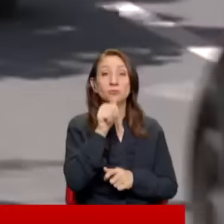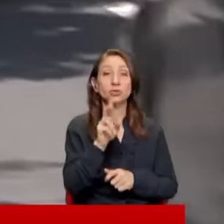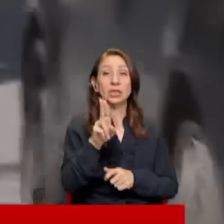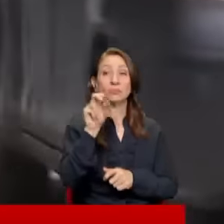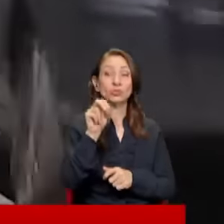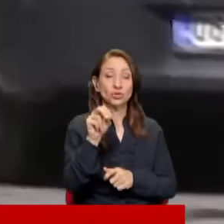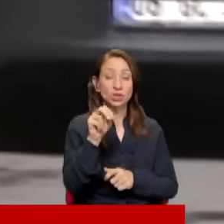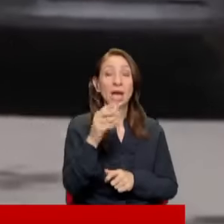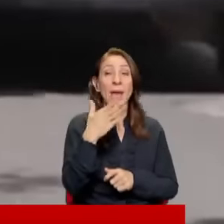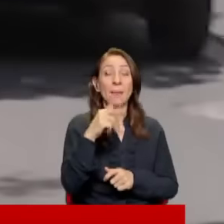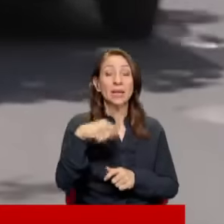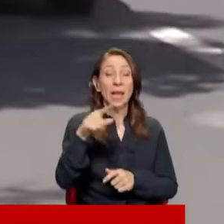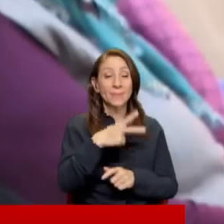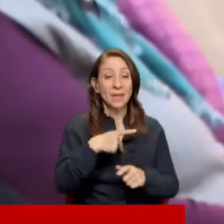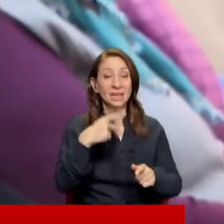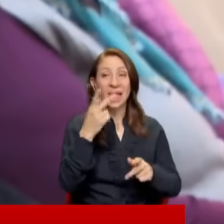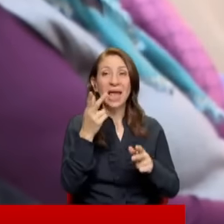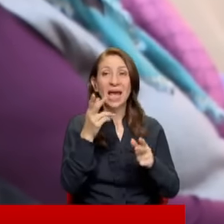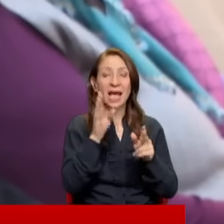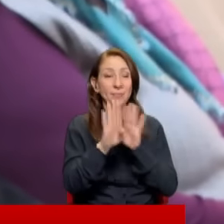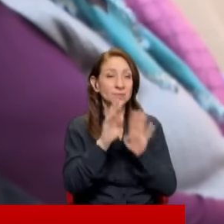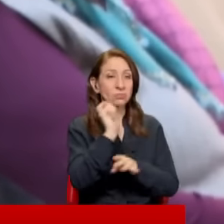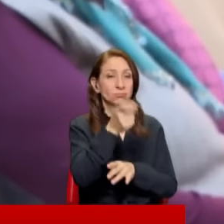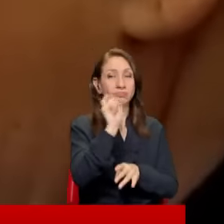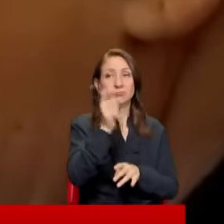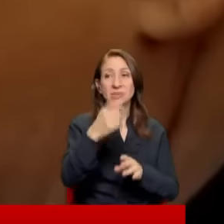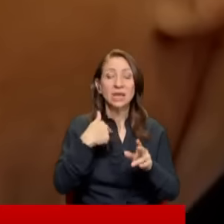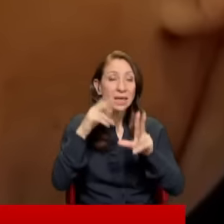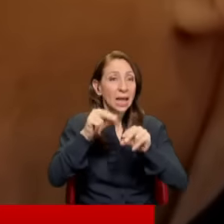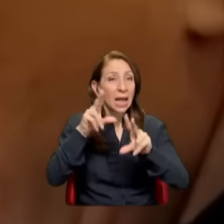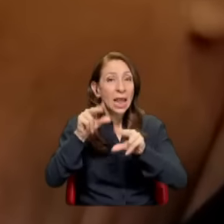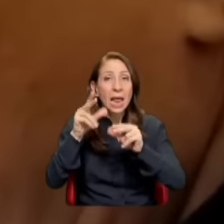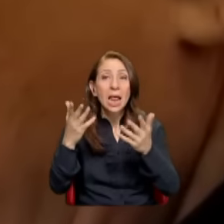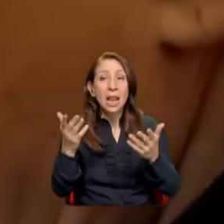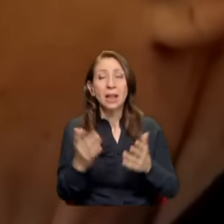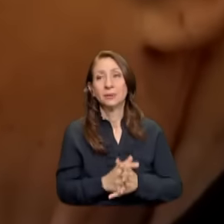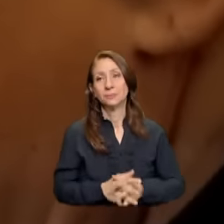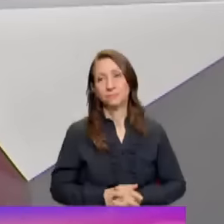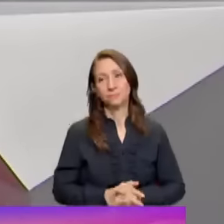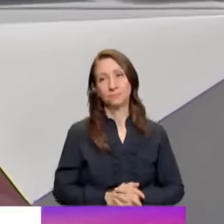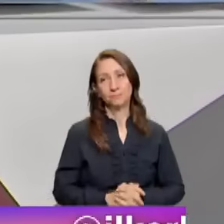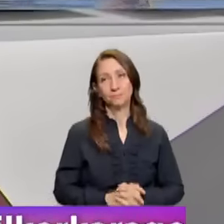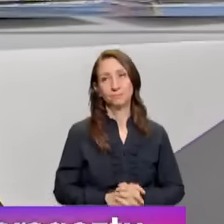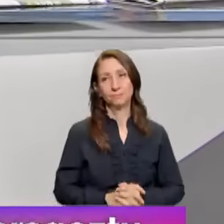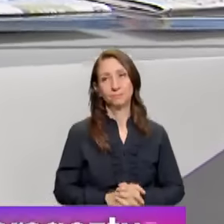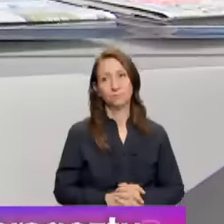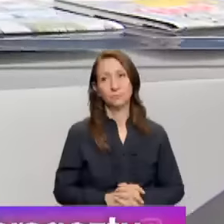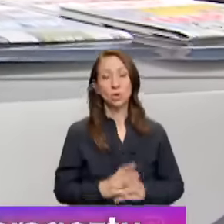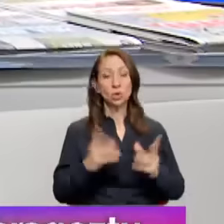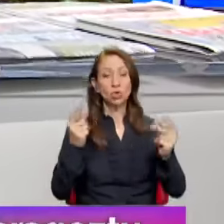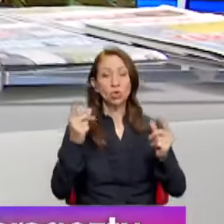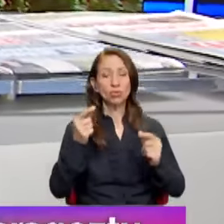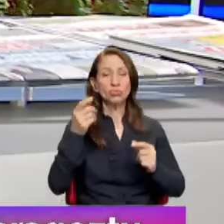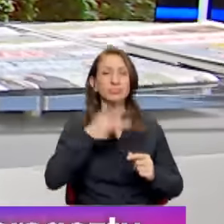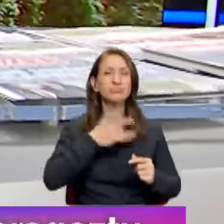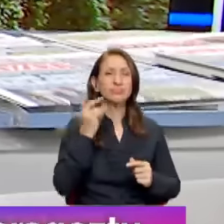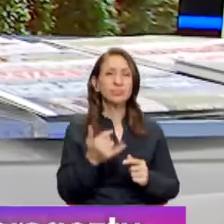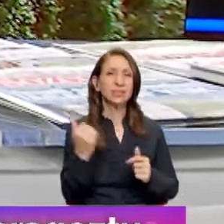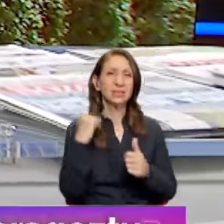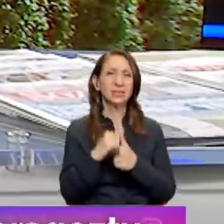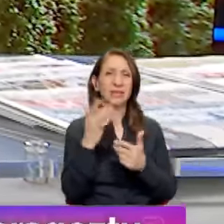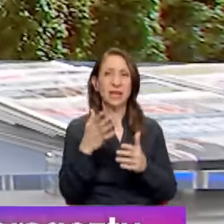19670 emekliler belediyelerin de kapısını çalıyor barınma sorunu nedeniyle düğün magandaları yine